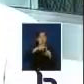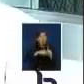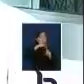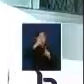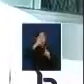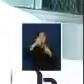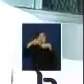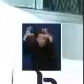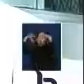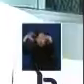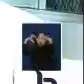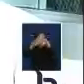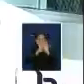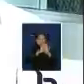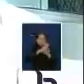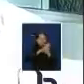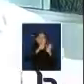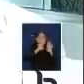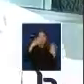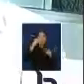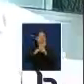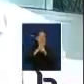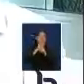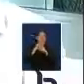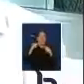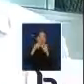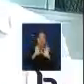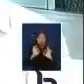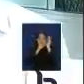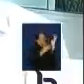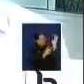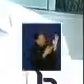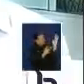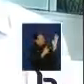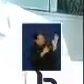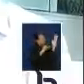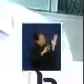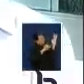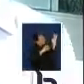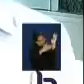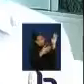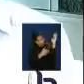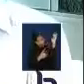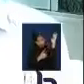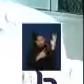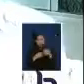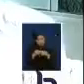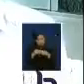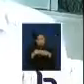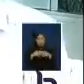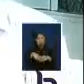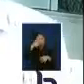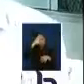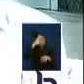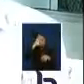กโดยเฉพาะพื้นที่ในจังหวัดที่ฝนตกหนักๆทางฝั่งอันดามันปีนี้นะก็จะเพิ่มทางเหนือที่มีมรสุมเข้า